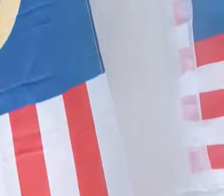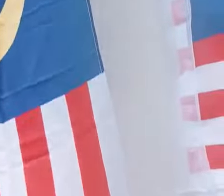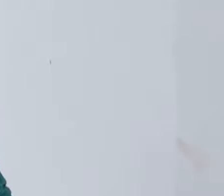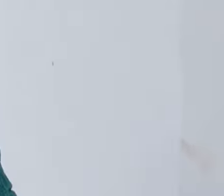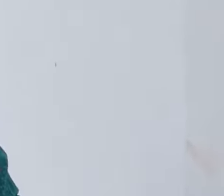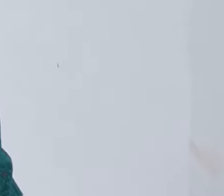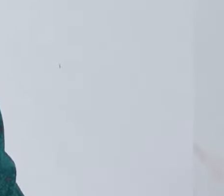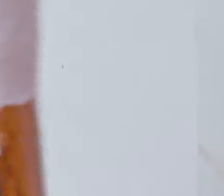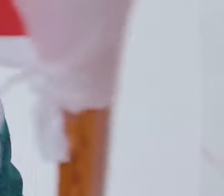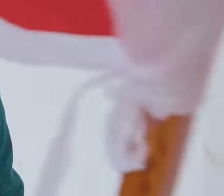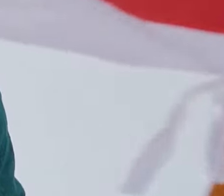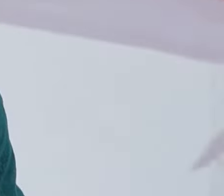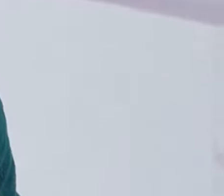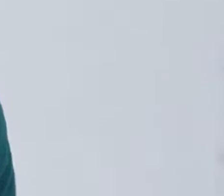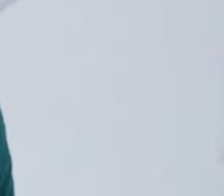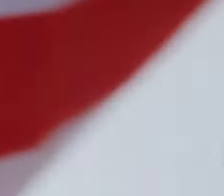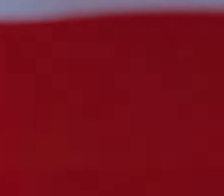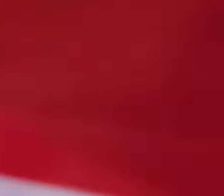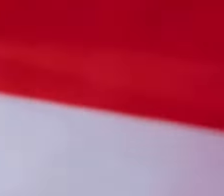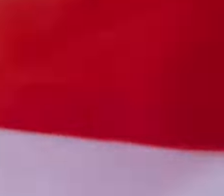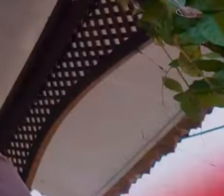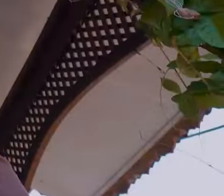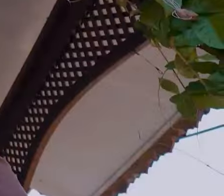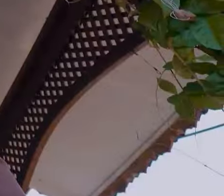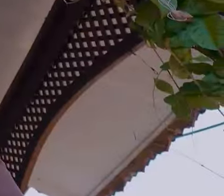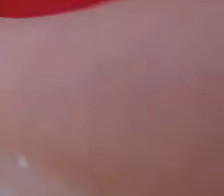Gelorakan semangat patriotik.